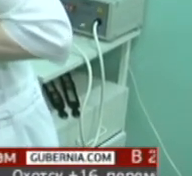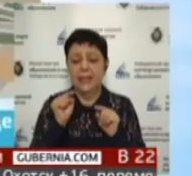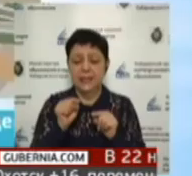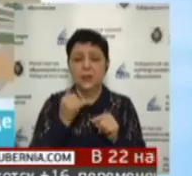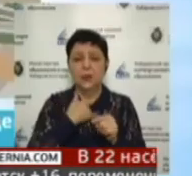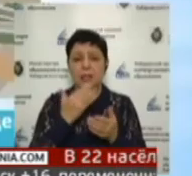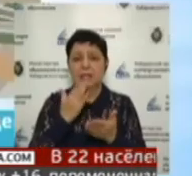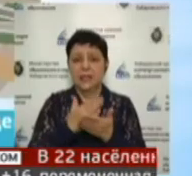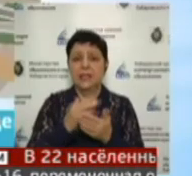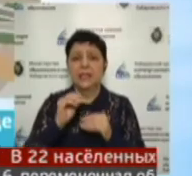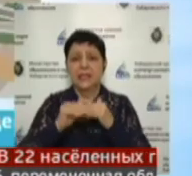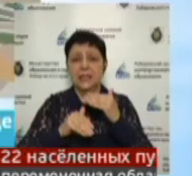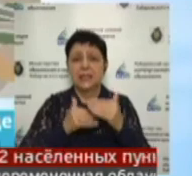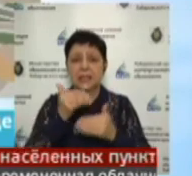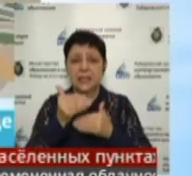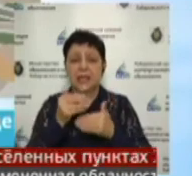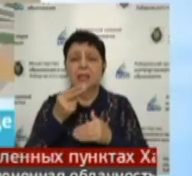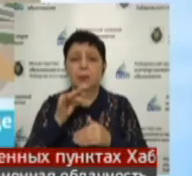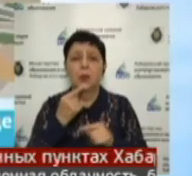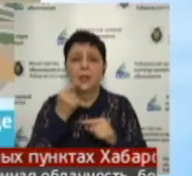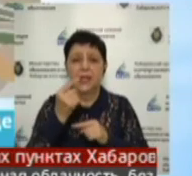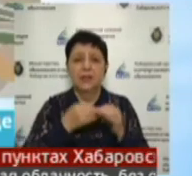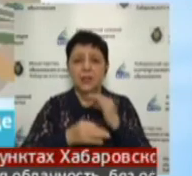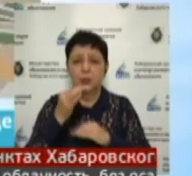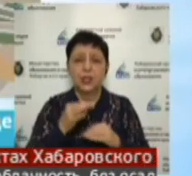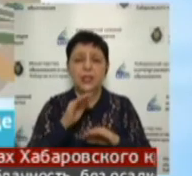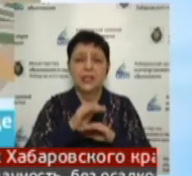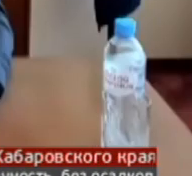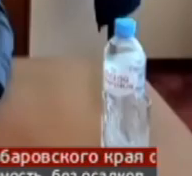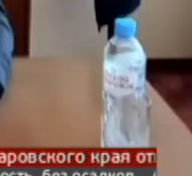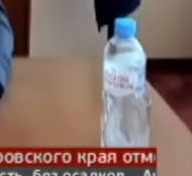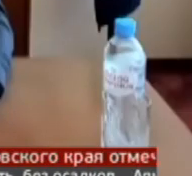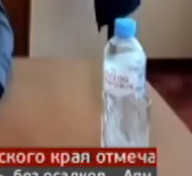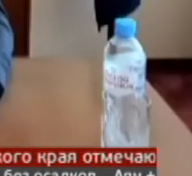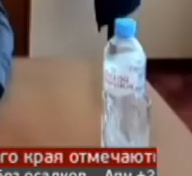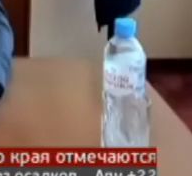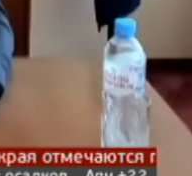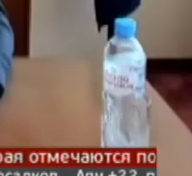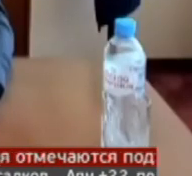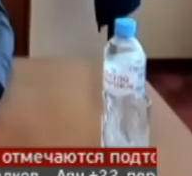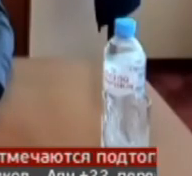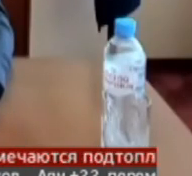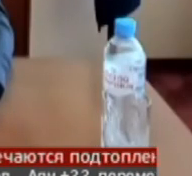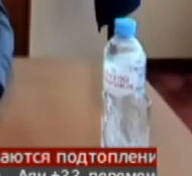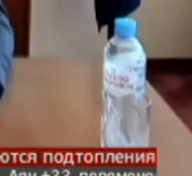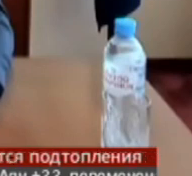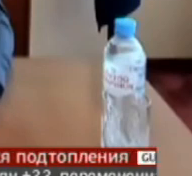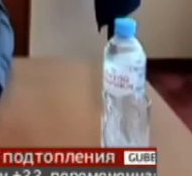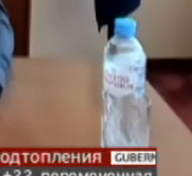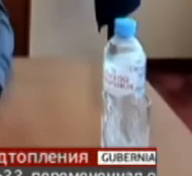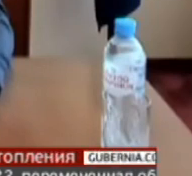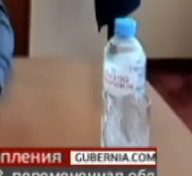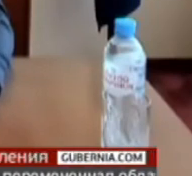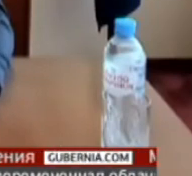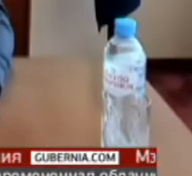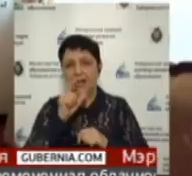детей-инвалидов. Проект стоимостью 2 миллиарда рублей почти готов. Об этом во время международной онлайн-конференции рассказал заместитель председателя